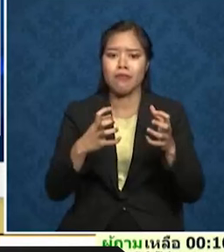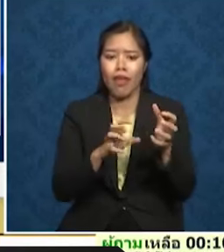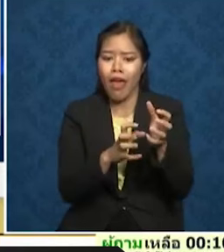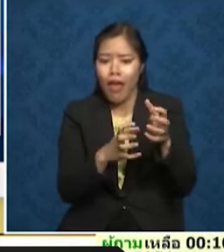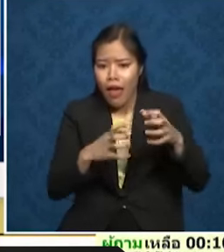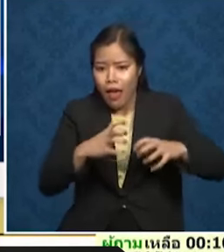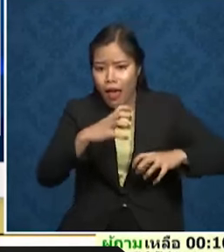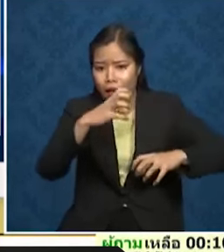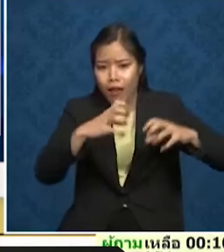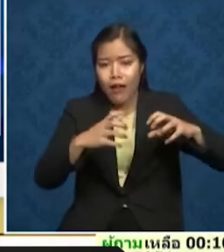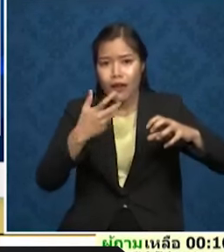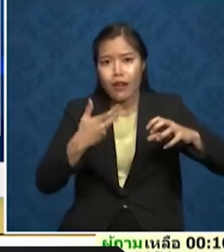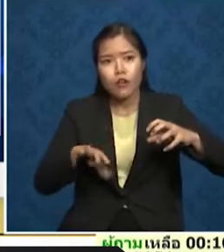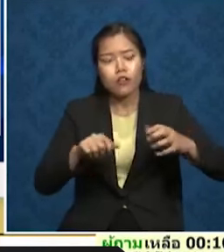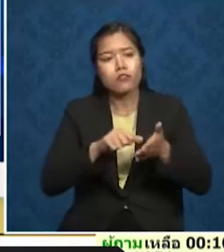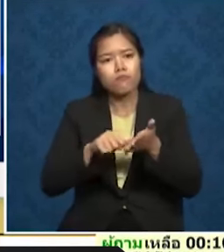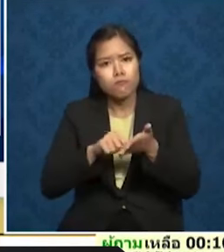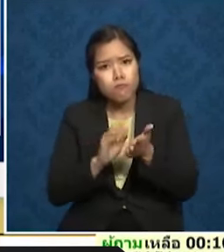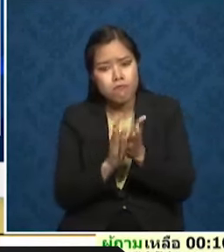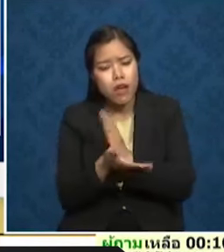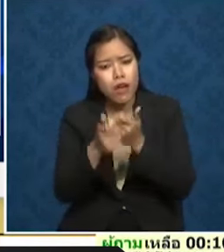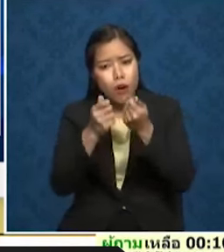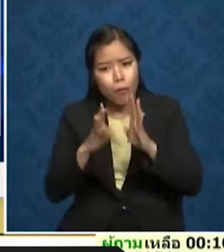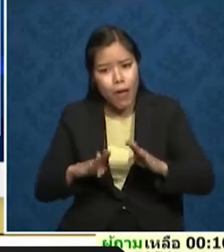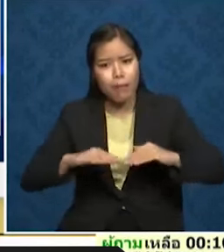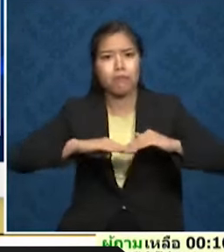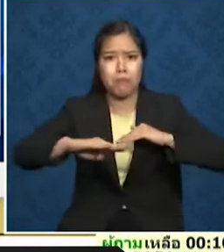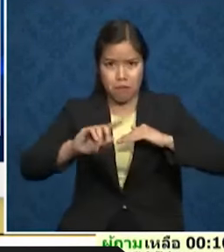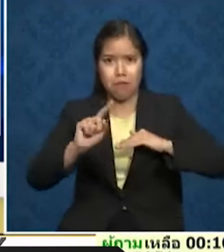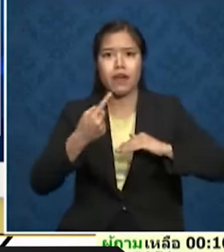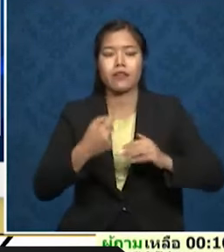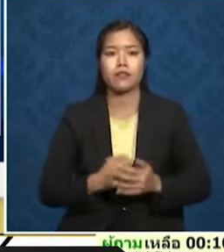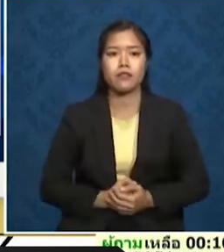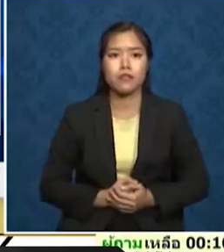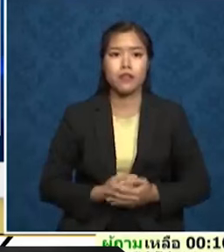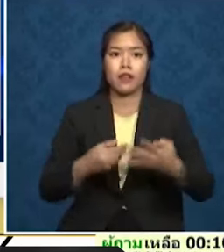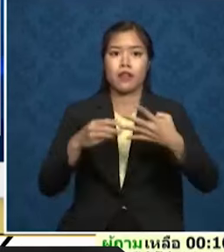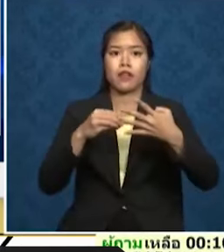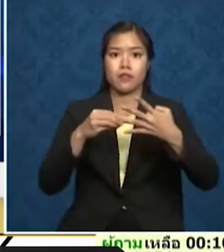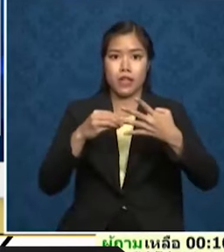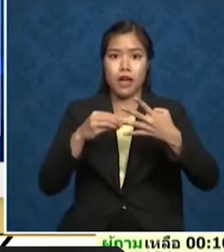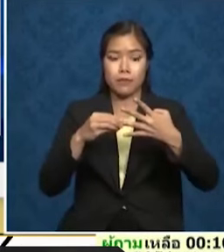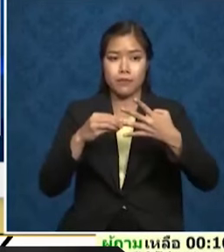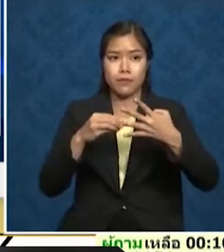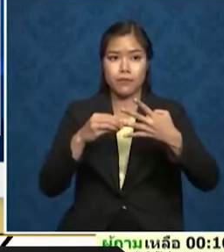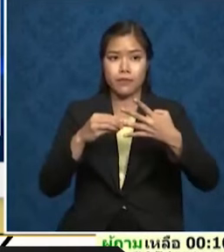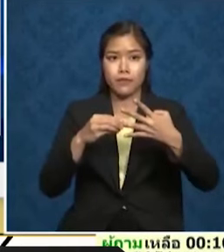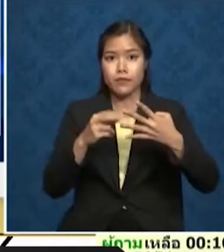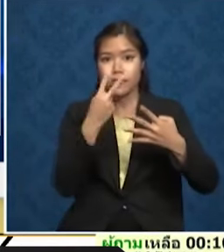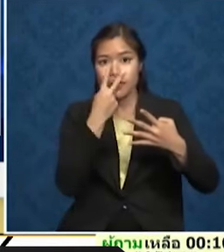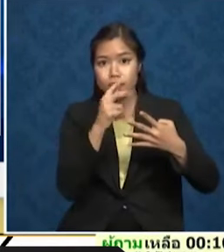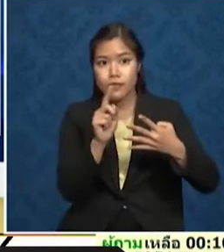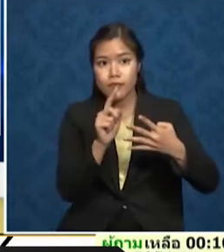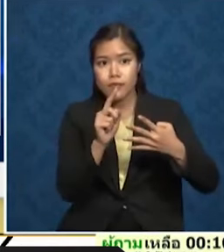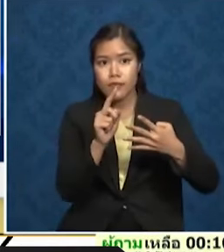รับปรุงรูปแบบการก่อสร้างแล้วก็เปลี่ยนแปลงระบบฐานรากค่ะในประเด็นที่3นะคะจะเห็นว่าการปรับป